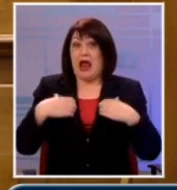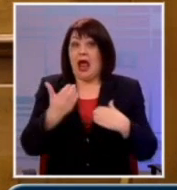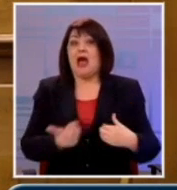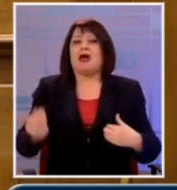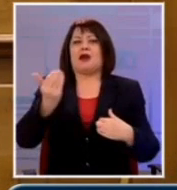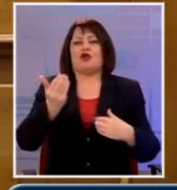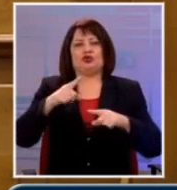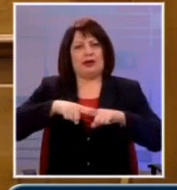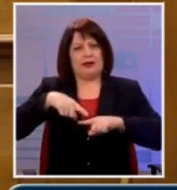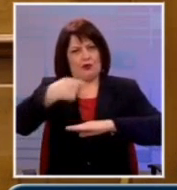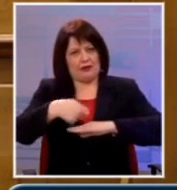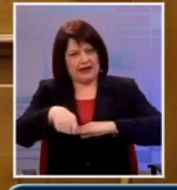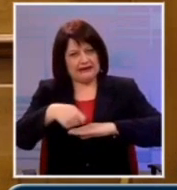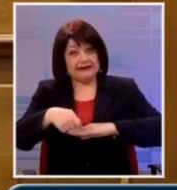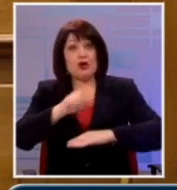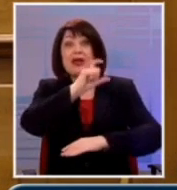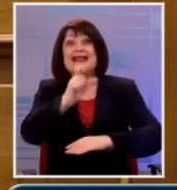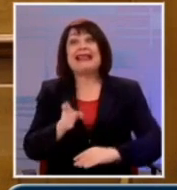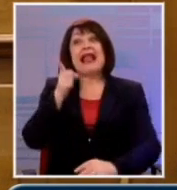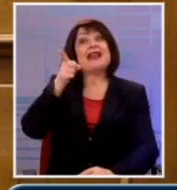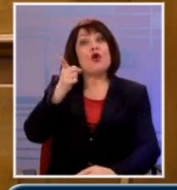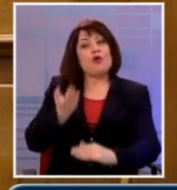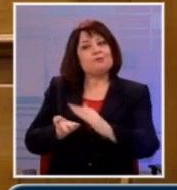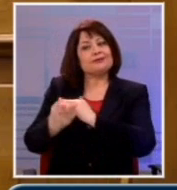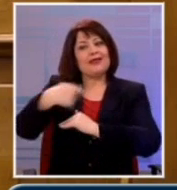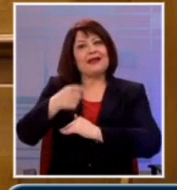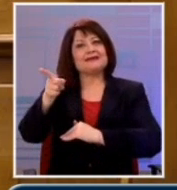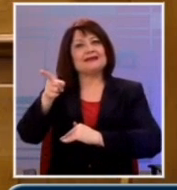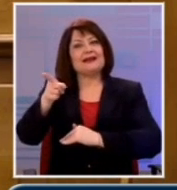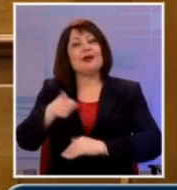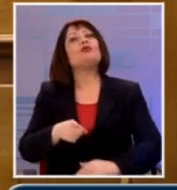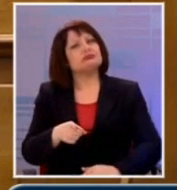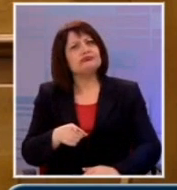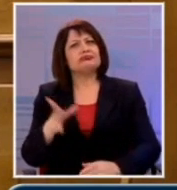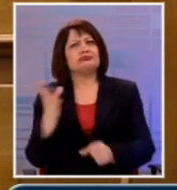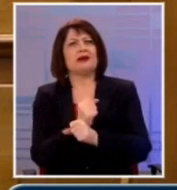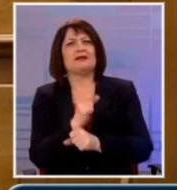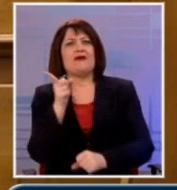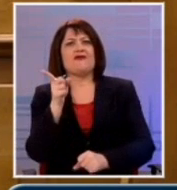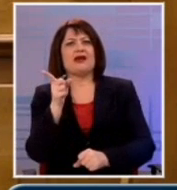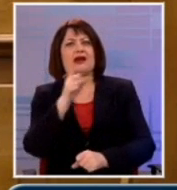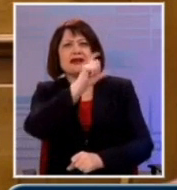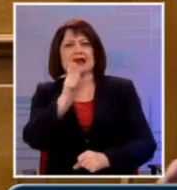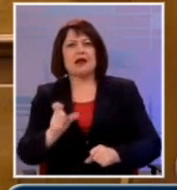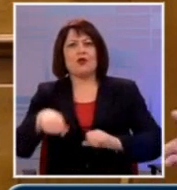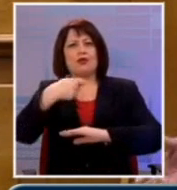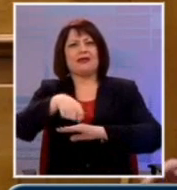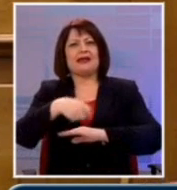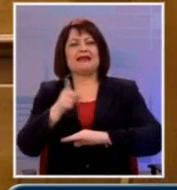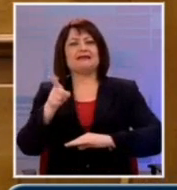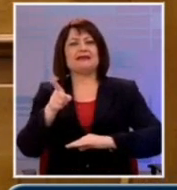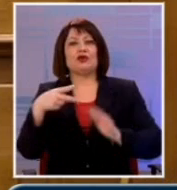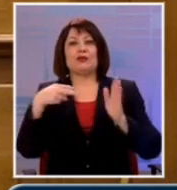του ελληνικού δικαστηρίου, σε ιταλικό έδαφος και δικαιώθηκαν από τα ιταλικά δικαστήρια κατά